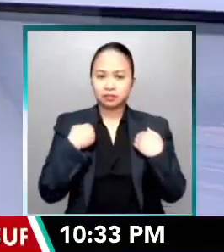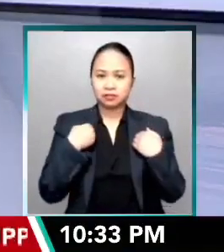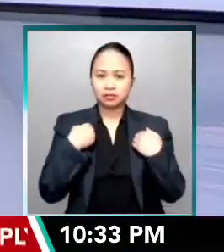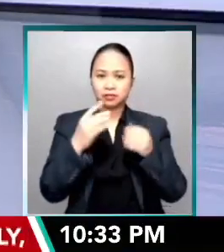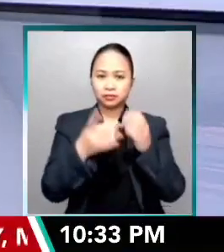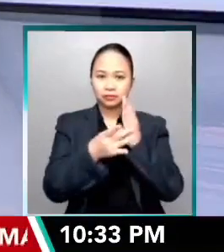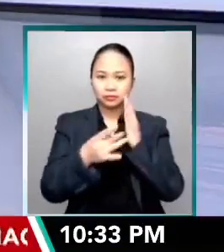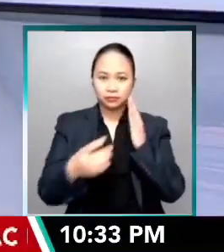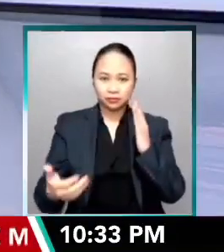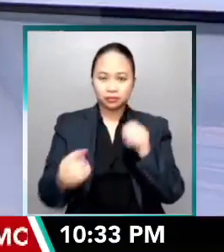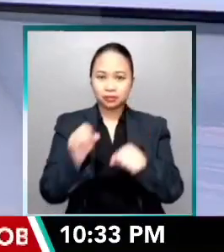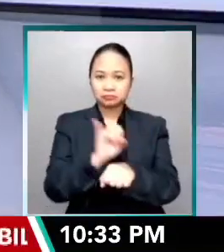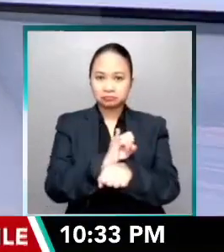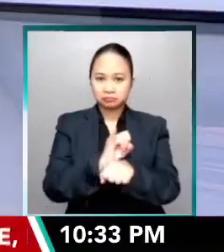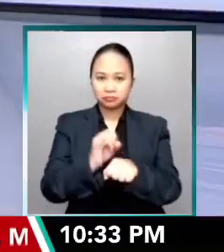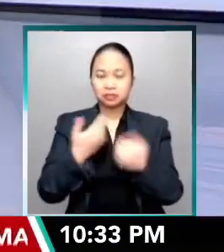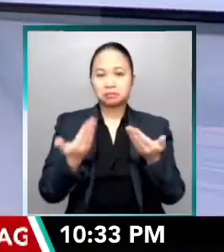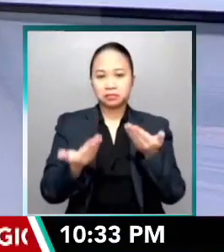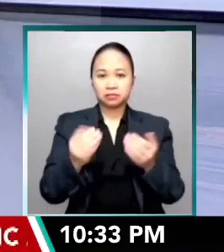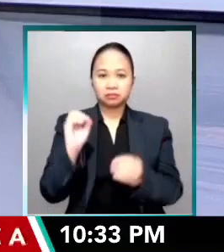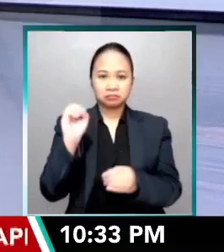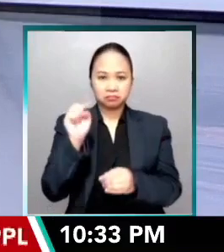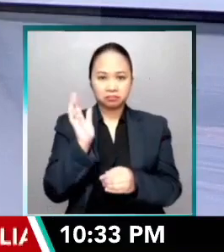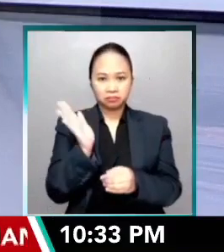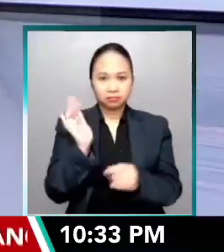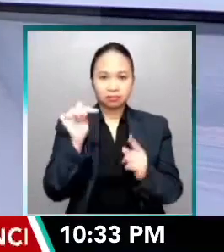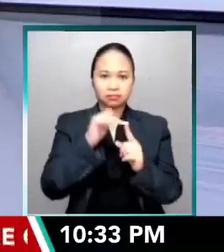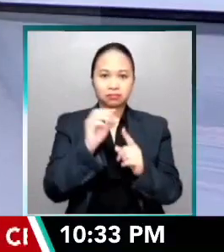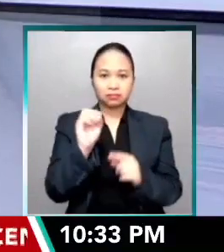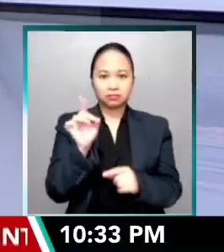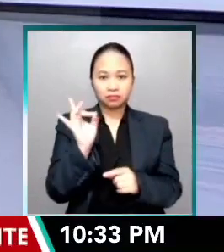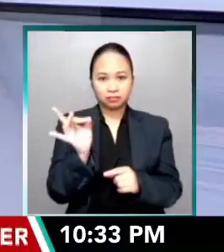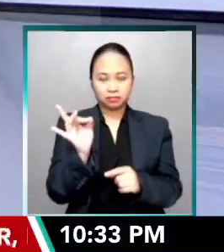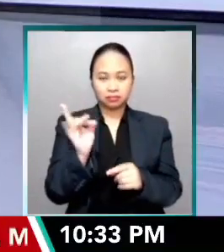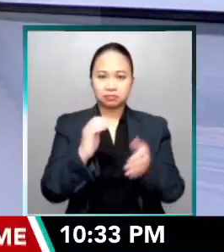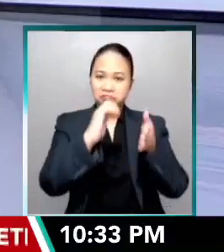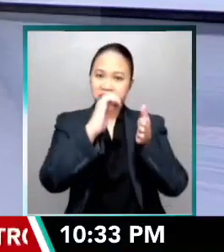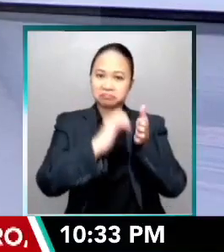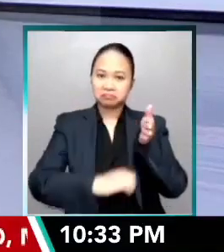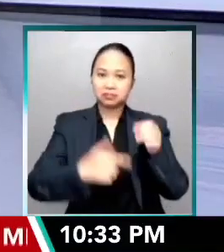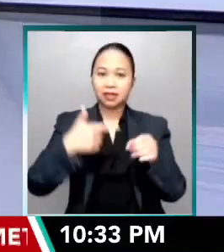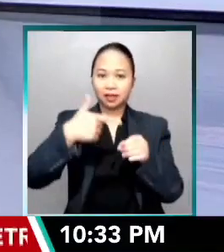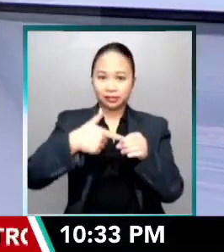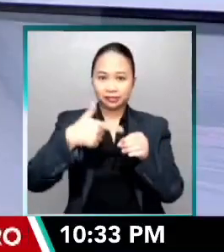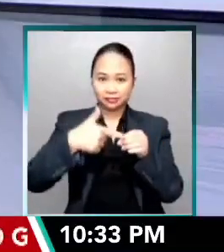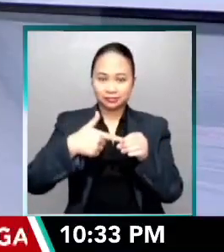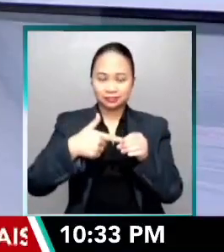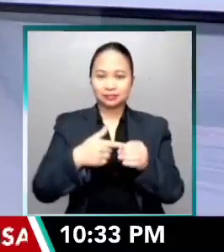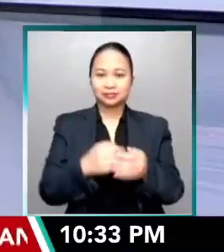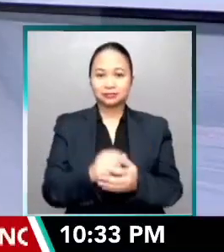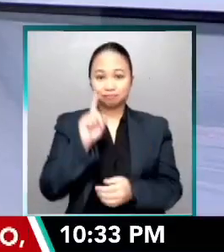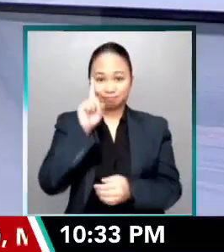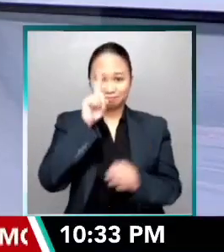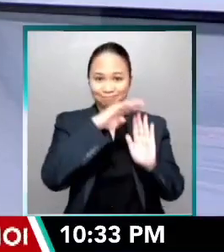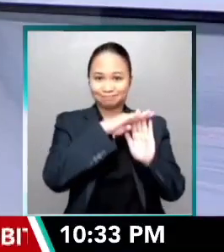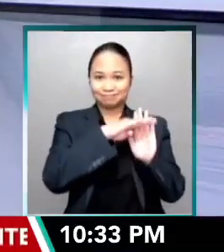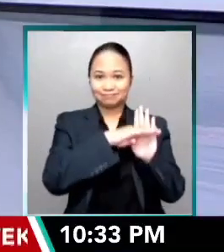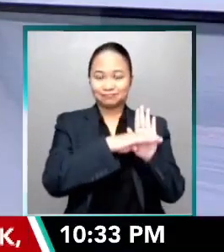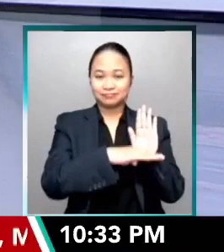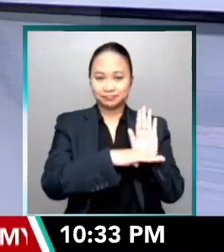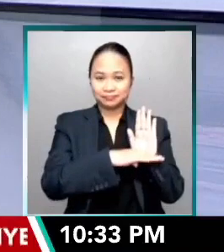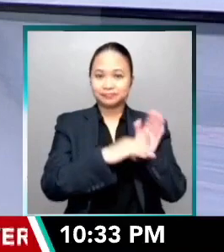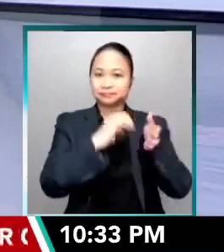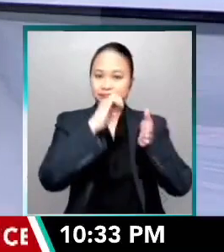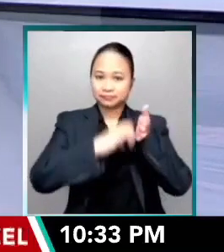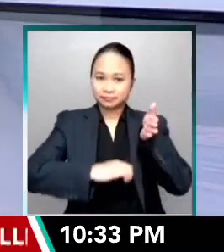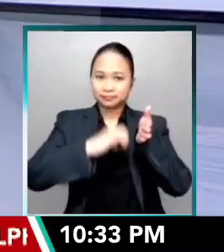50 centavos to 80 centavos per liter ang rollback sa gasolina, 10 centavos hanggang 40 centavos per liter naman